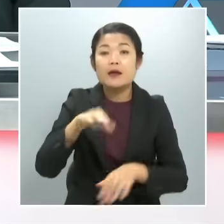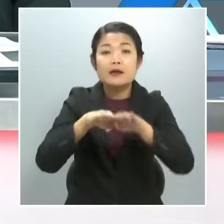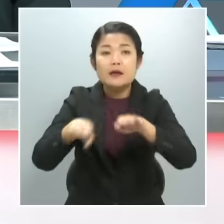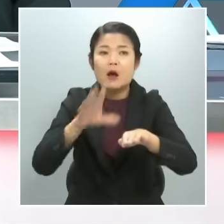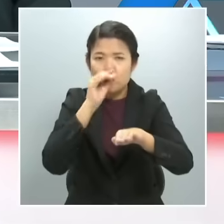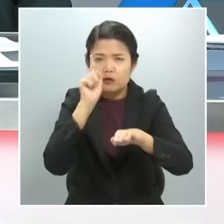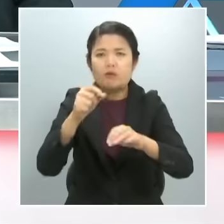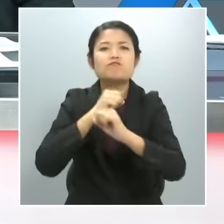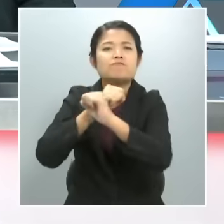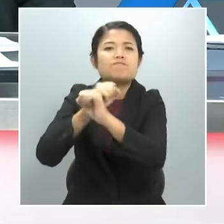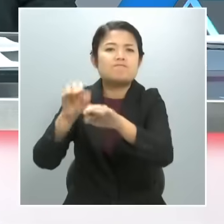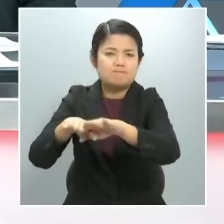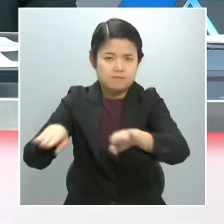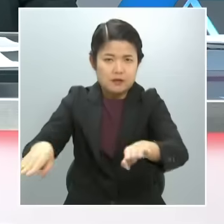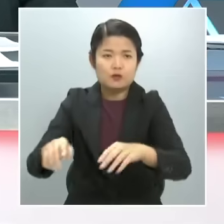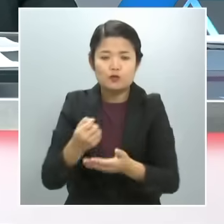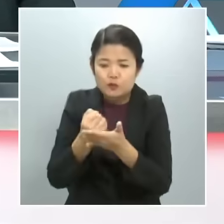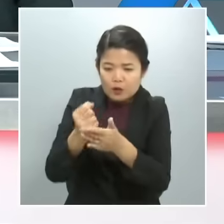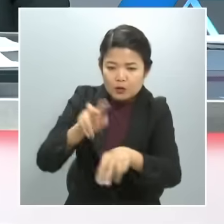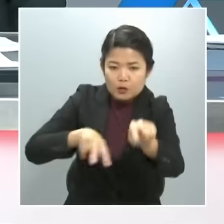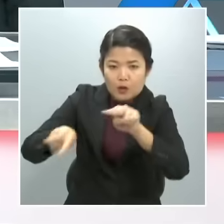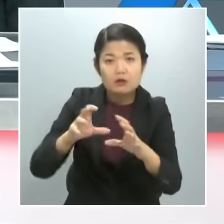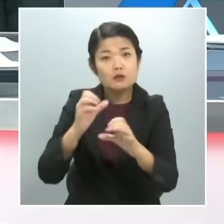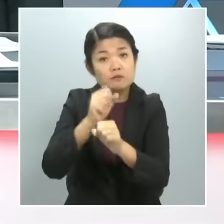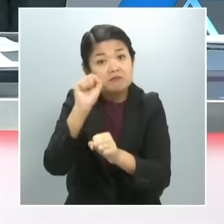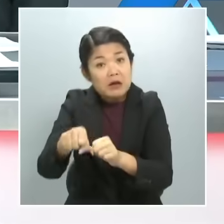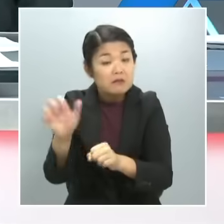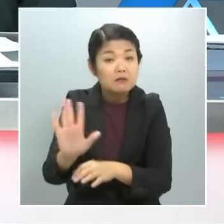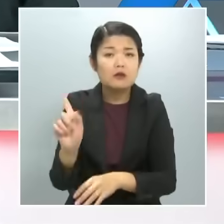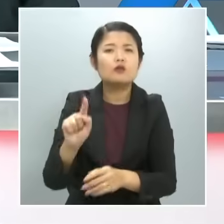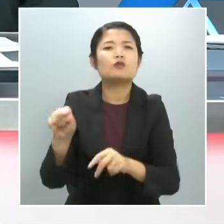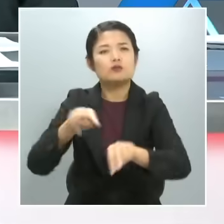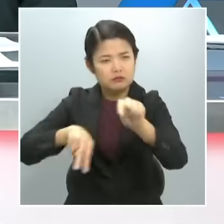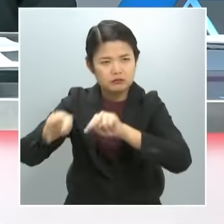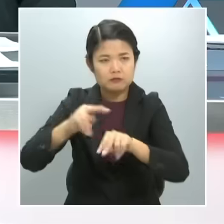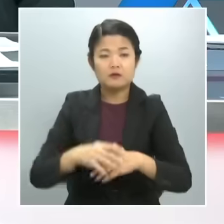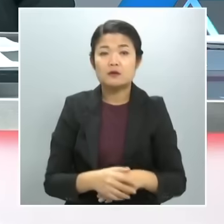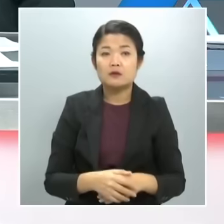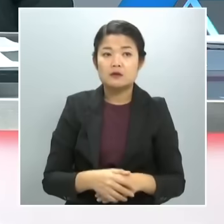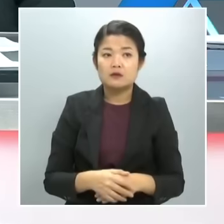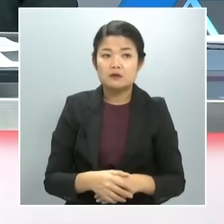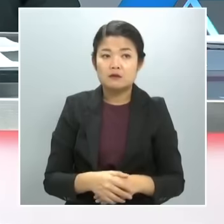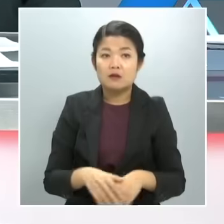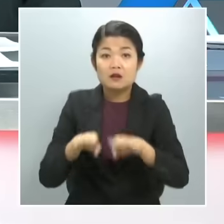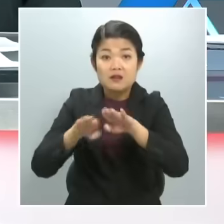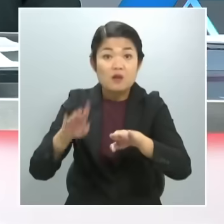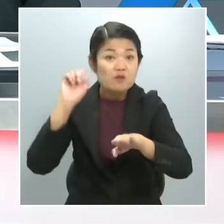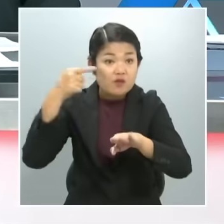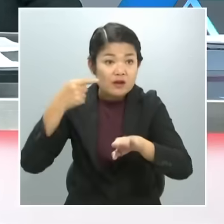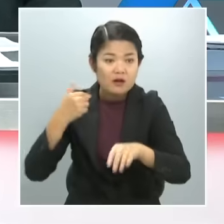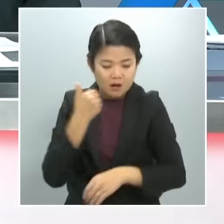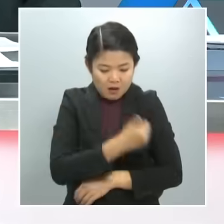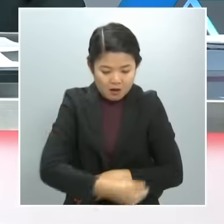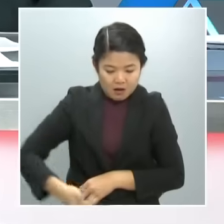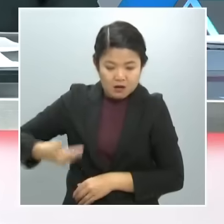คุ้มครองเด็กไงค่ะก็ต้องไปดูแลไงว่าจะเป็นยังไงมันใช่ไม่ใช่อะไรไงก็ต้องว่ากันไปแต่็เขามีอาการแล้วไปตรวจร่างกายเหยี่ผม